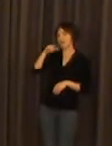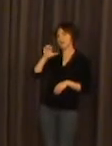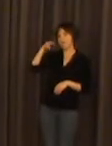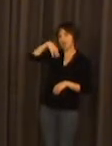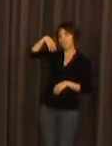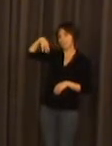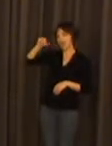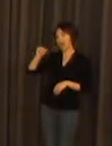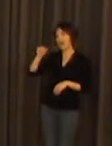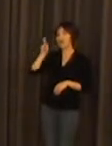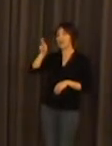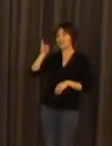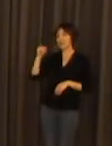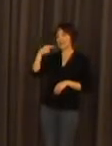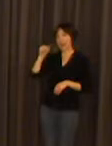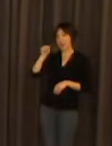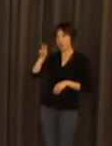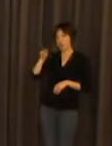el senyor Joan Martí.